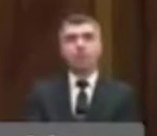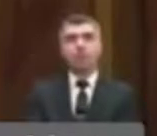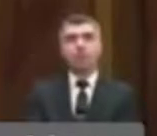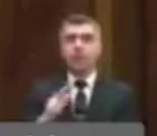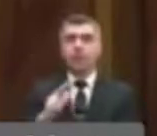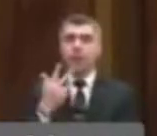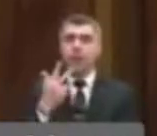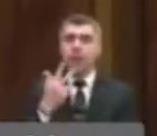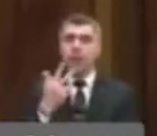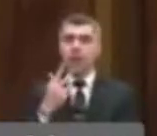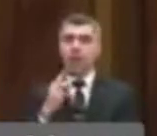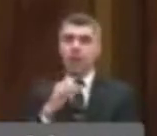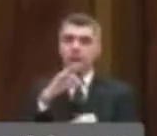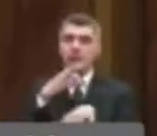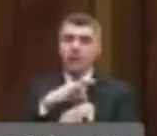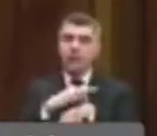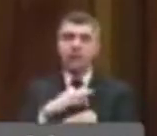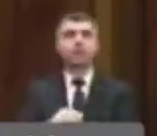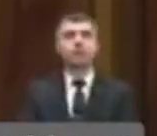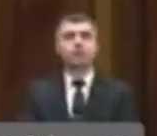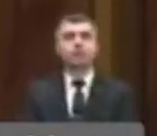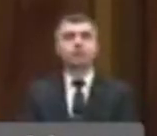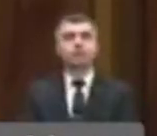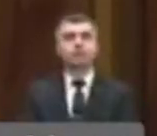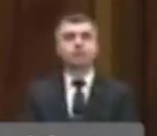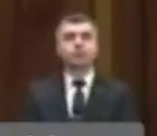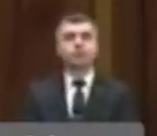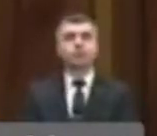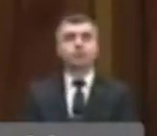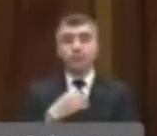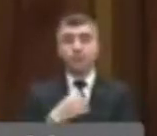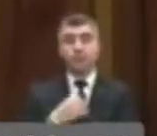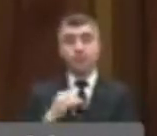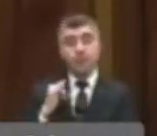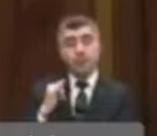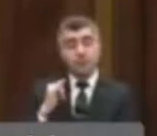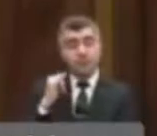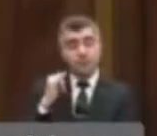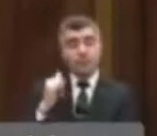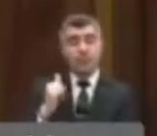3 دقائق. وطول هاد السنوات